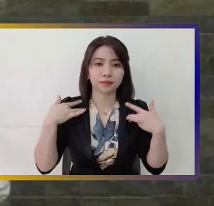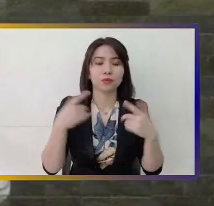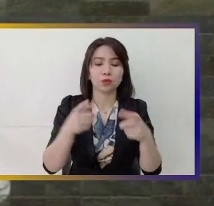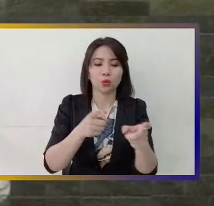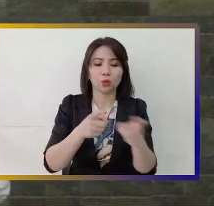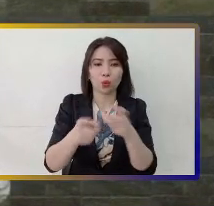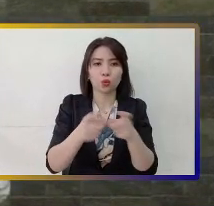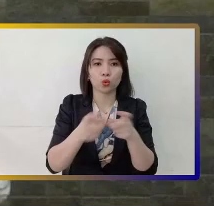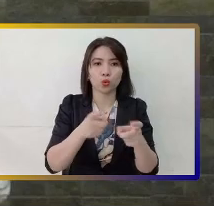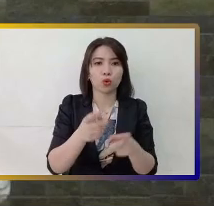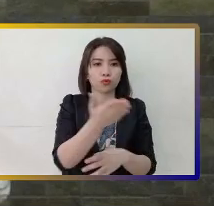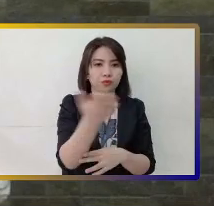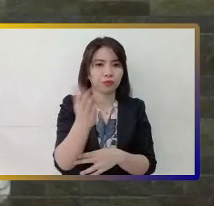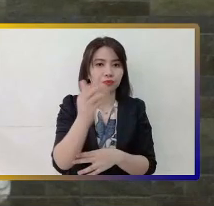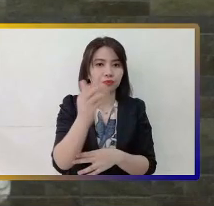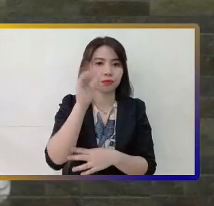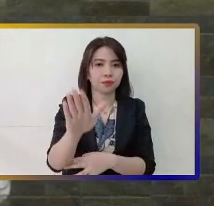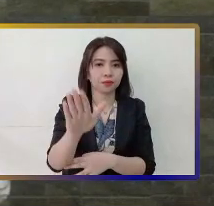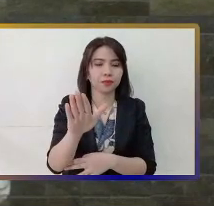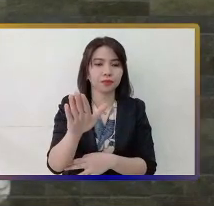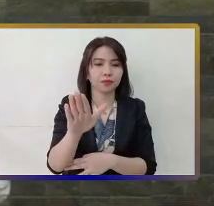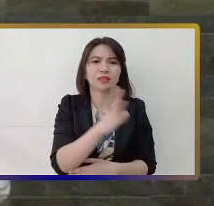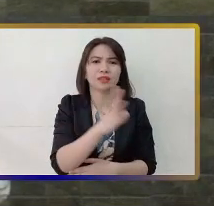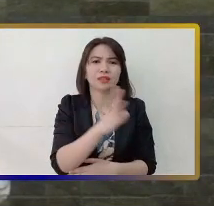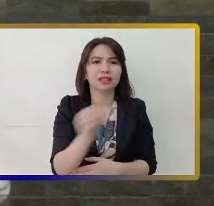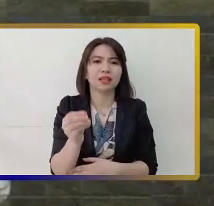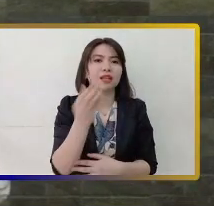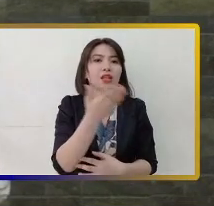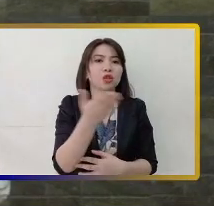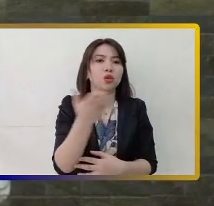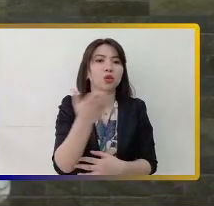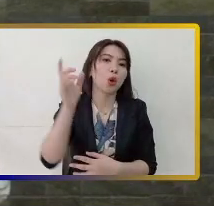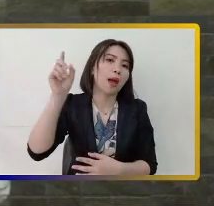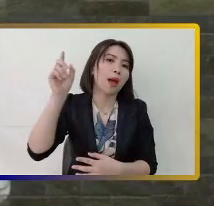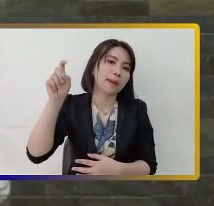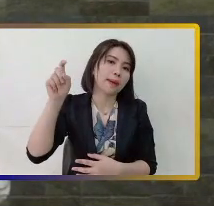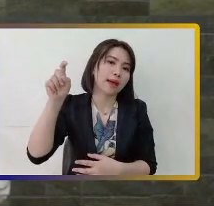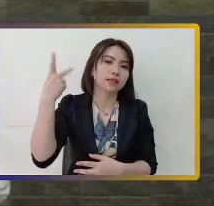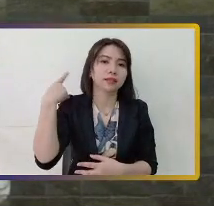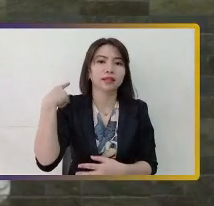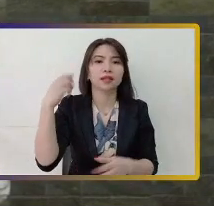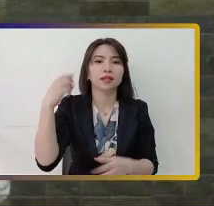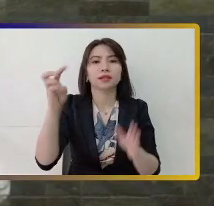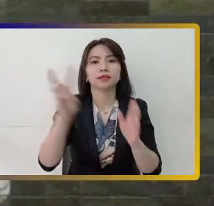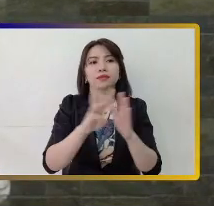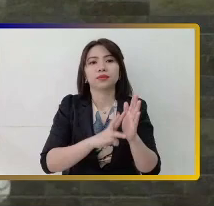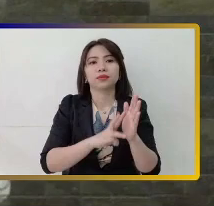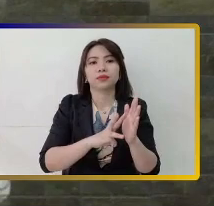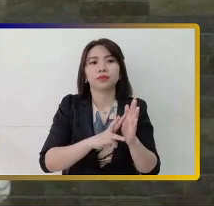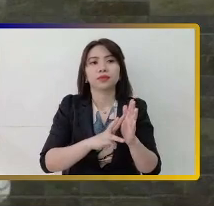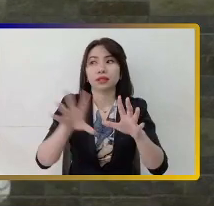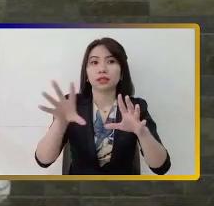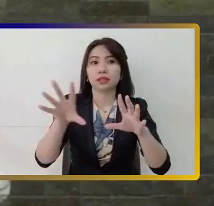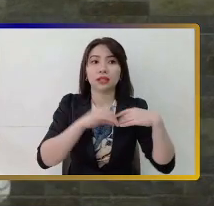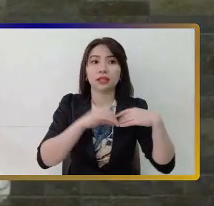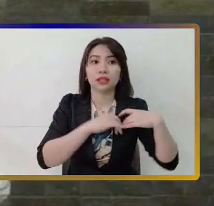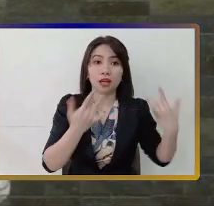And you've got to have a willing heart to receive what I am.